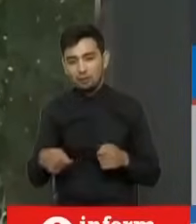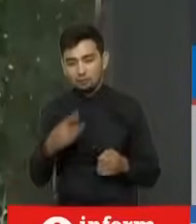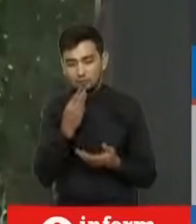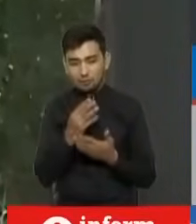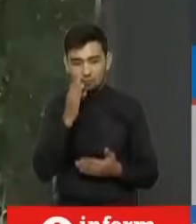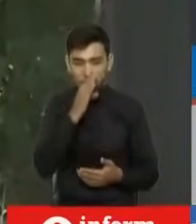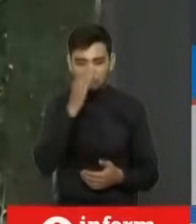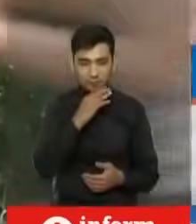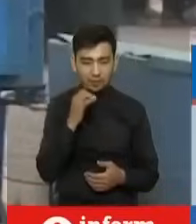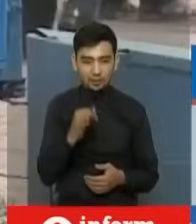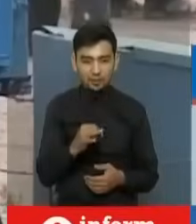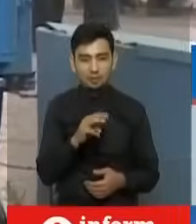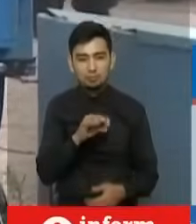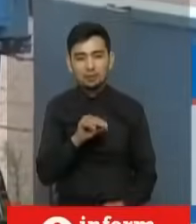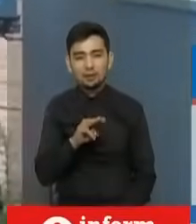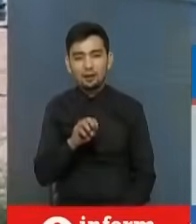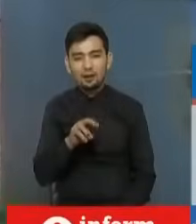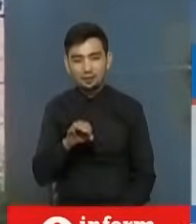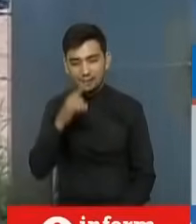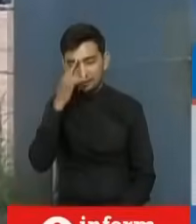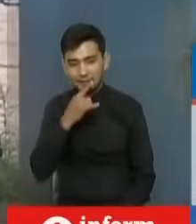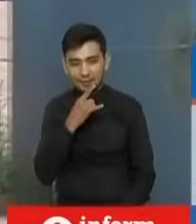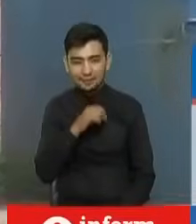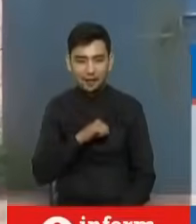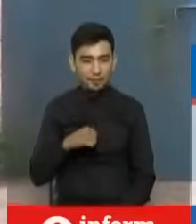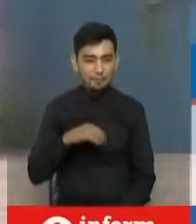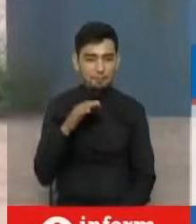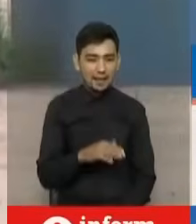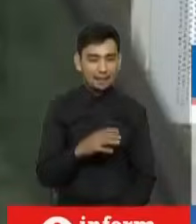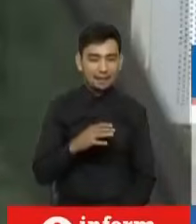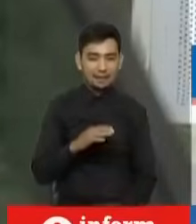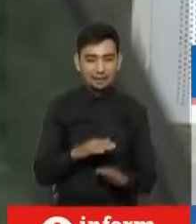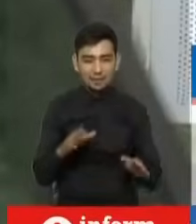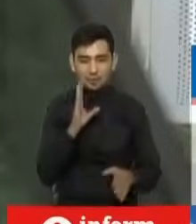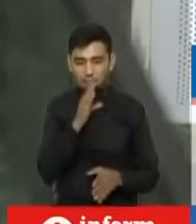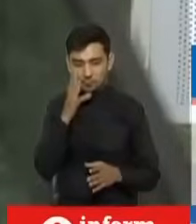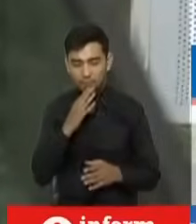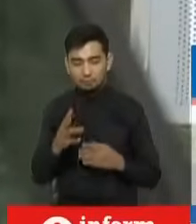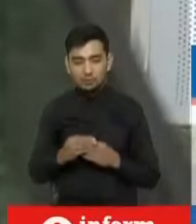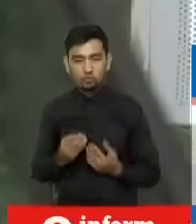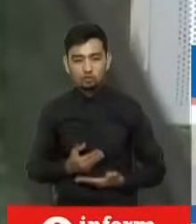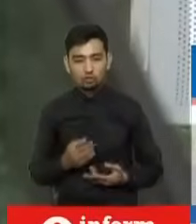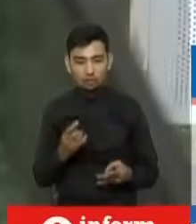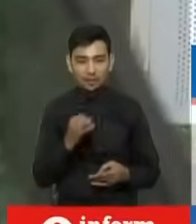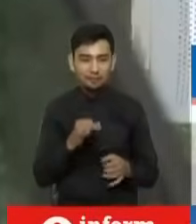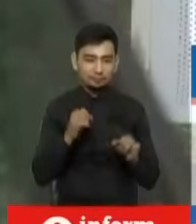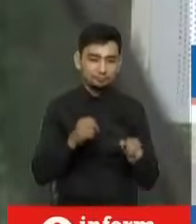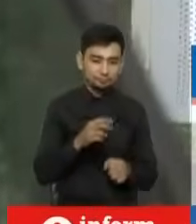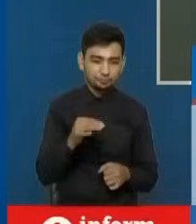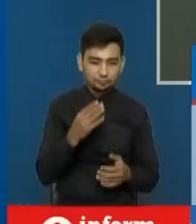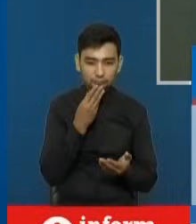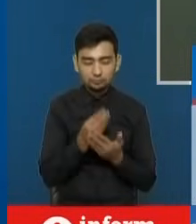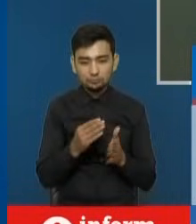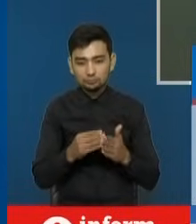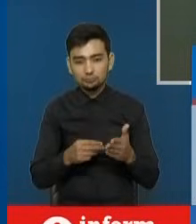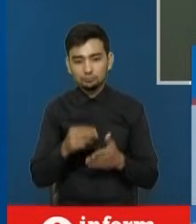из-за особенностей менталитета. Ведь по казахским обычаям младшие дети должны жить с родителями. Сказывается и невозможность приобрести свое жилье.